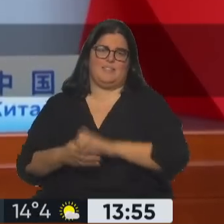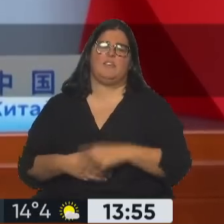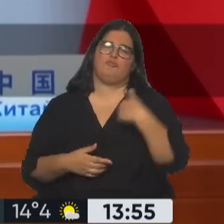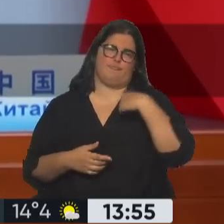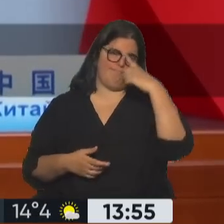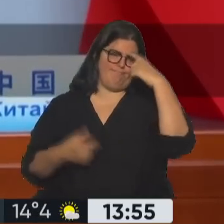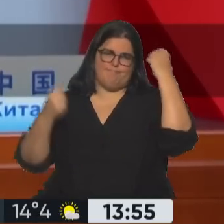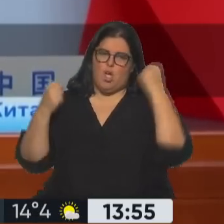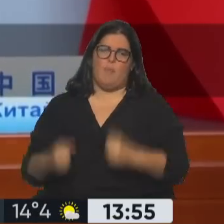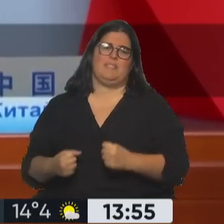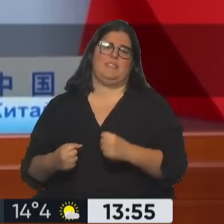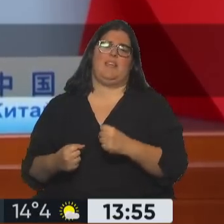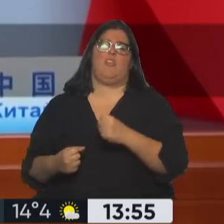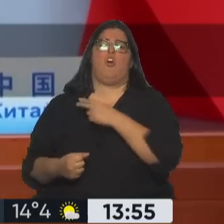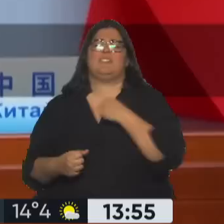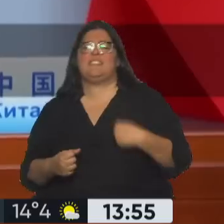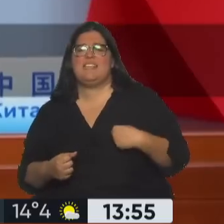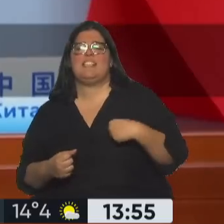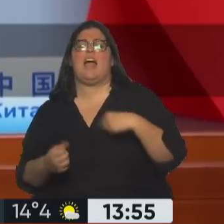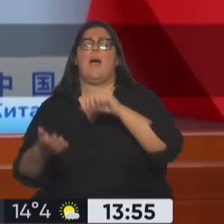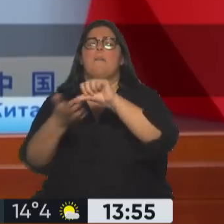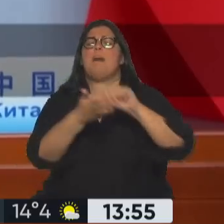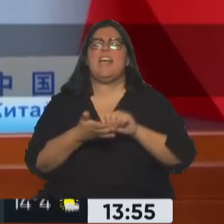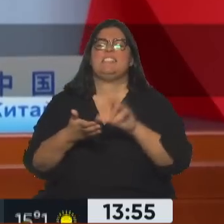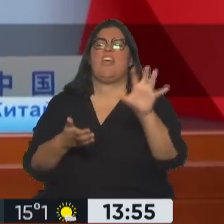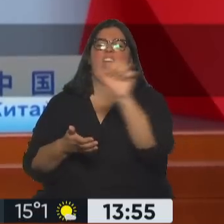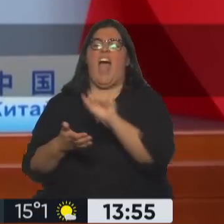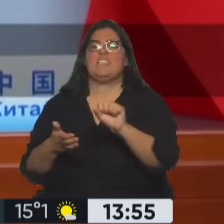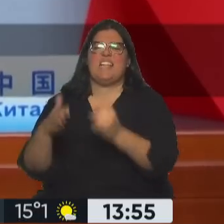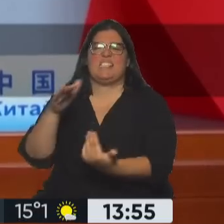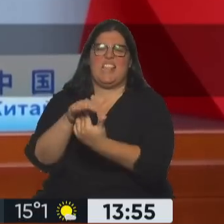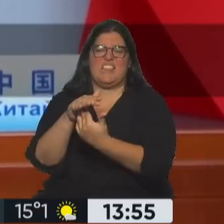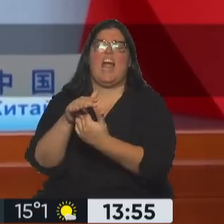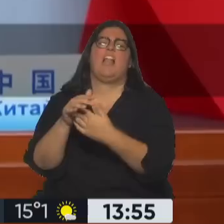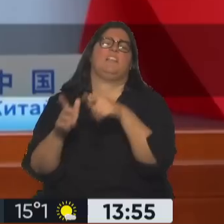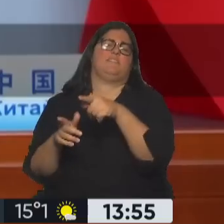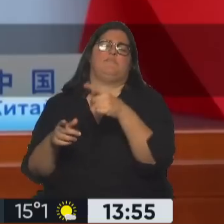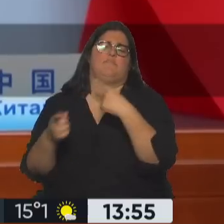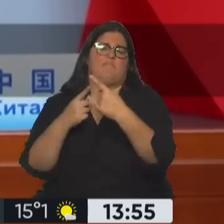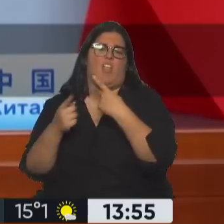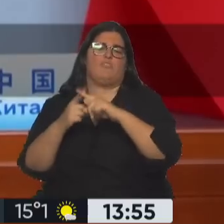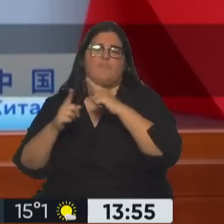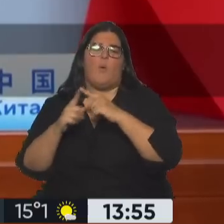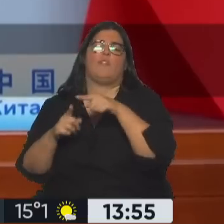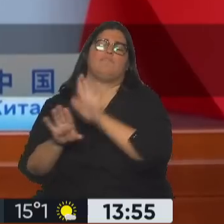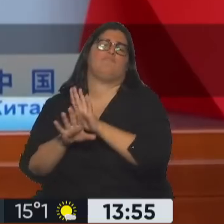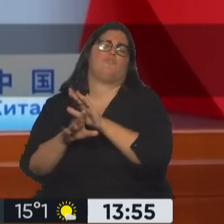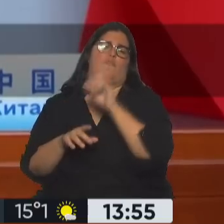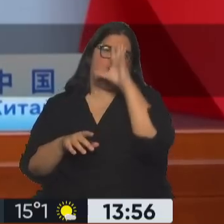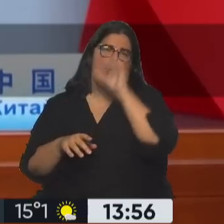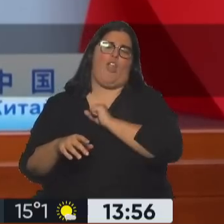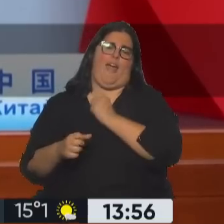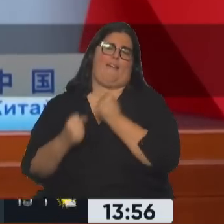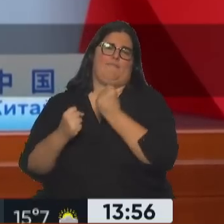我坚信，在大家共同努力下，中国同中亚国家关系的航